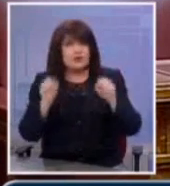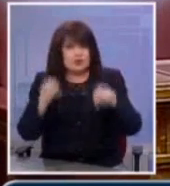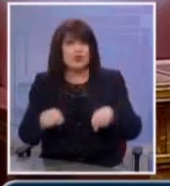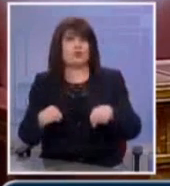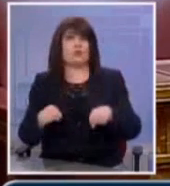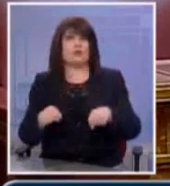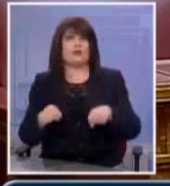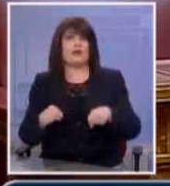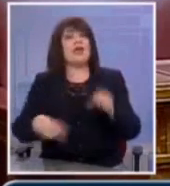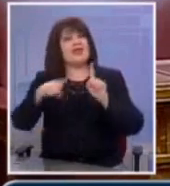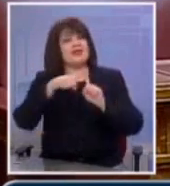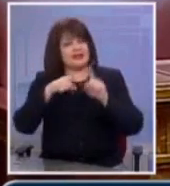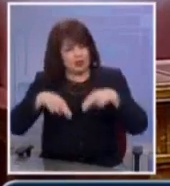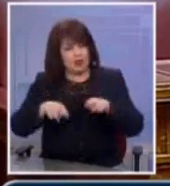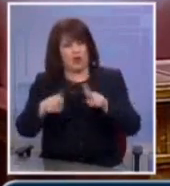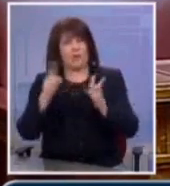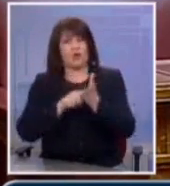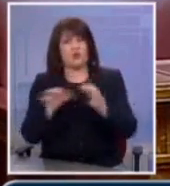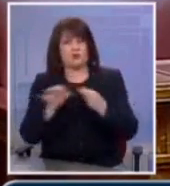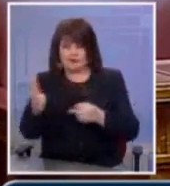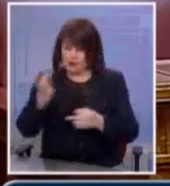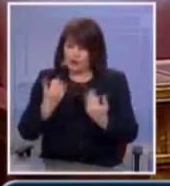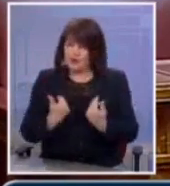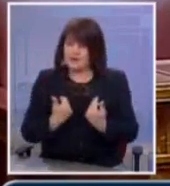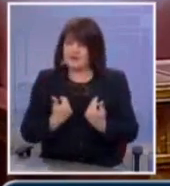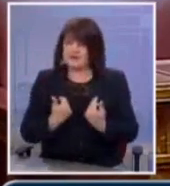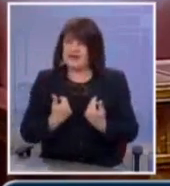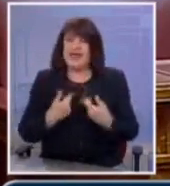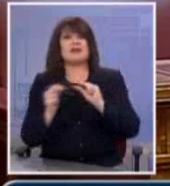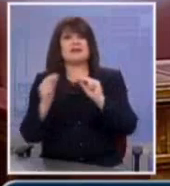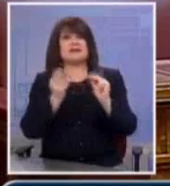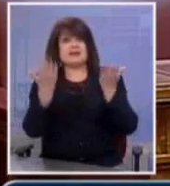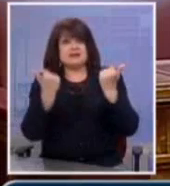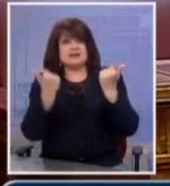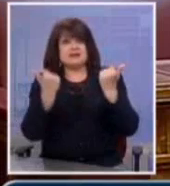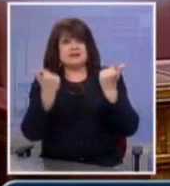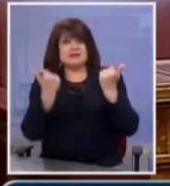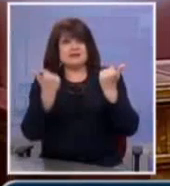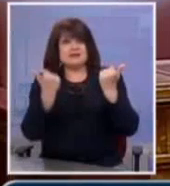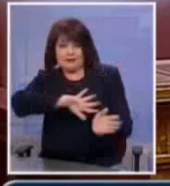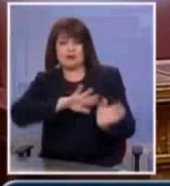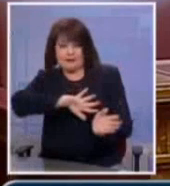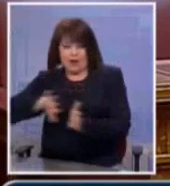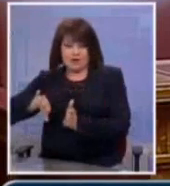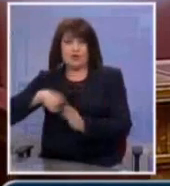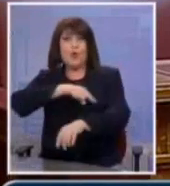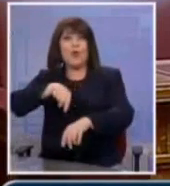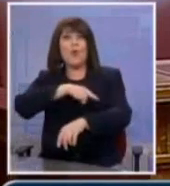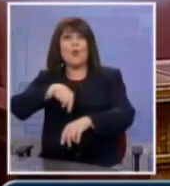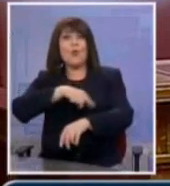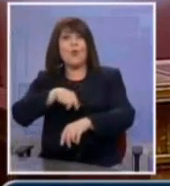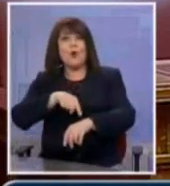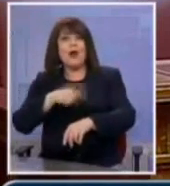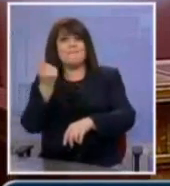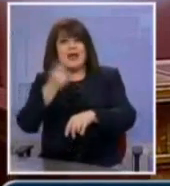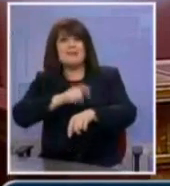Συμφωνούμε ότι είναι σε ένα πολύ θετικό δρόμο το νομοσχέδιο. Το είπατε και πριν. Δεν γίνεται να μην γίνεται αυτή τη στιγμή για το νομοσχέδιο. Η ώρα έχει περάσει